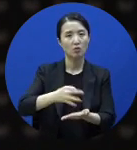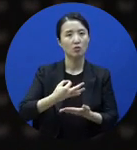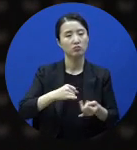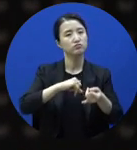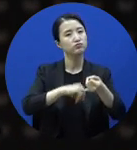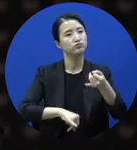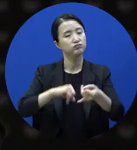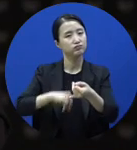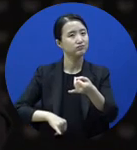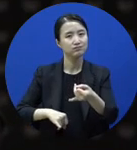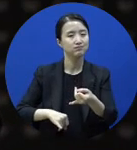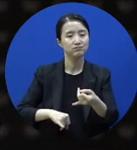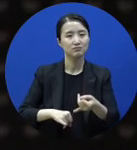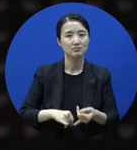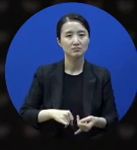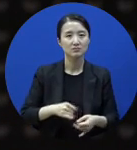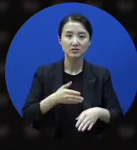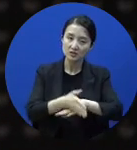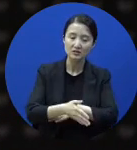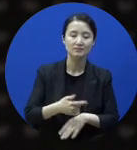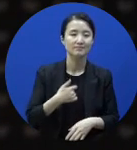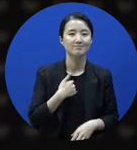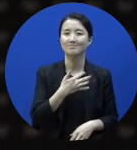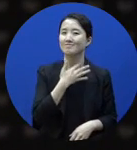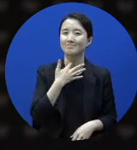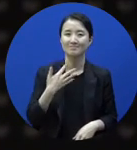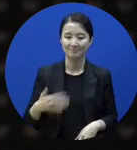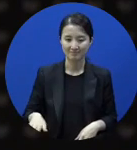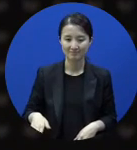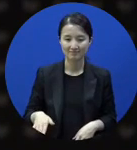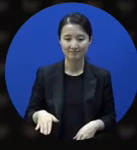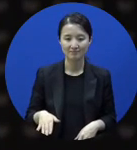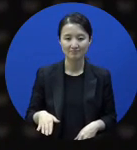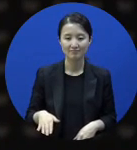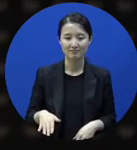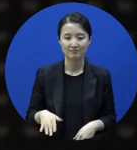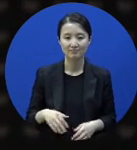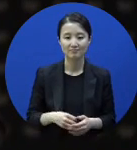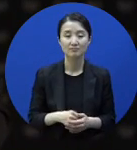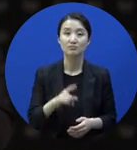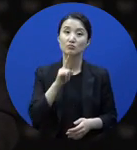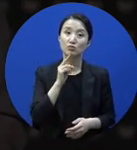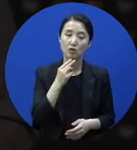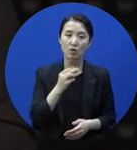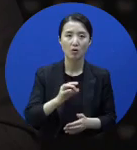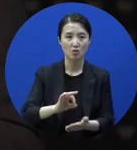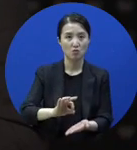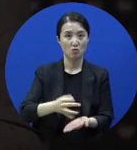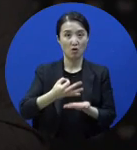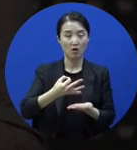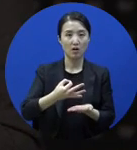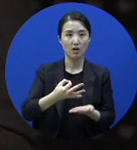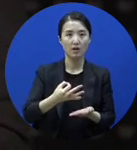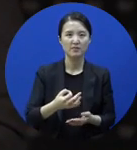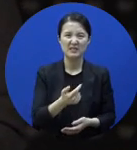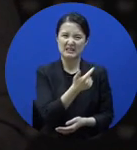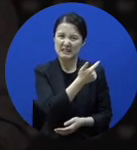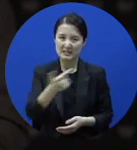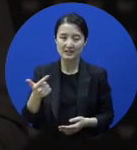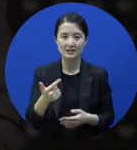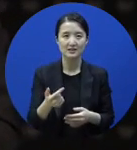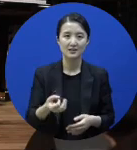정도로. 근데 아쉽긴 하지만 이렇게 오르는 확률이 높지는 않지만 그래도 꾸준하게 갖다 주고 있는